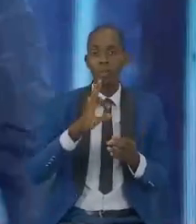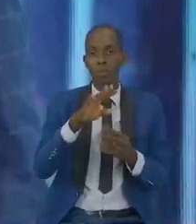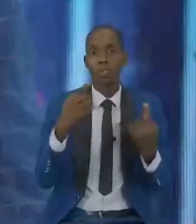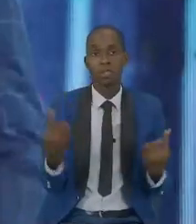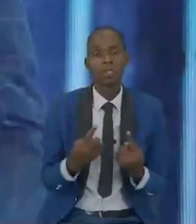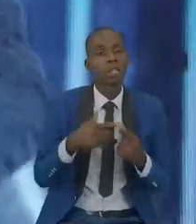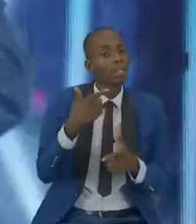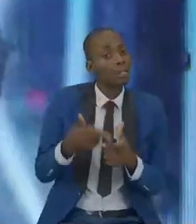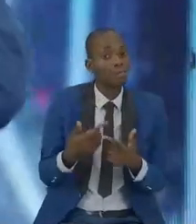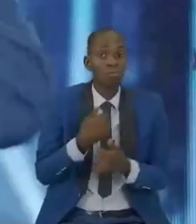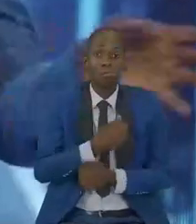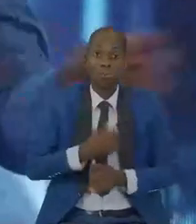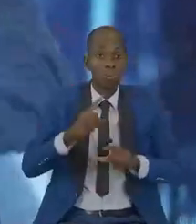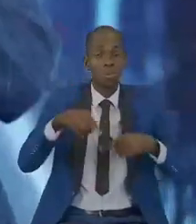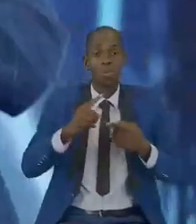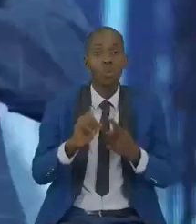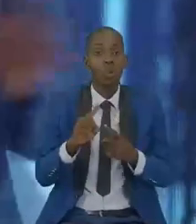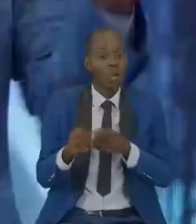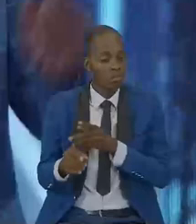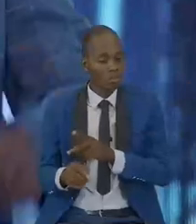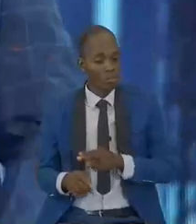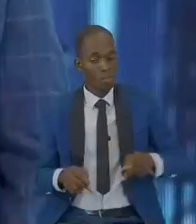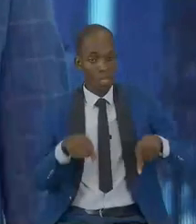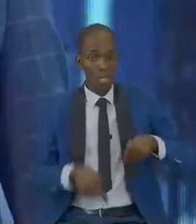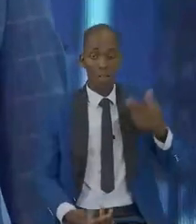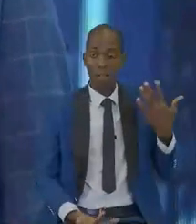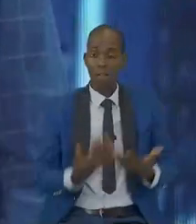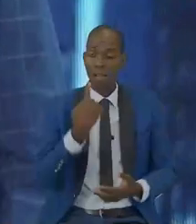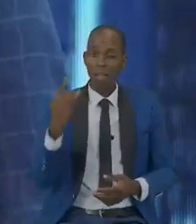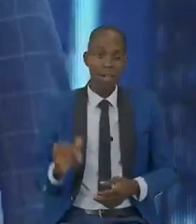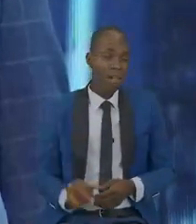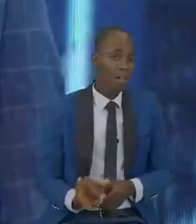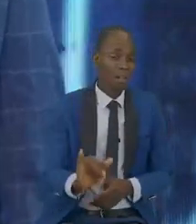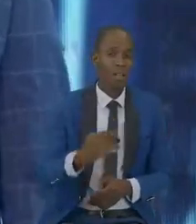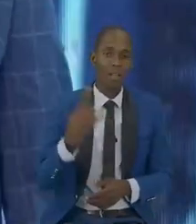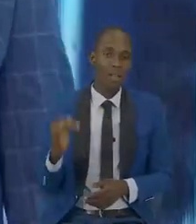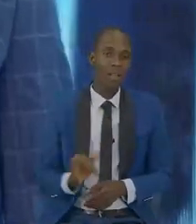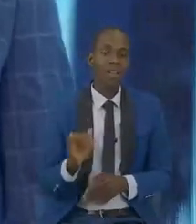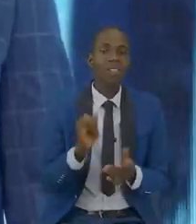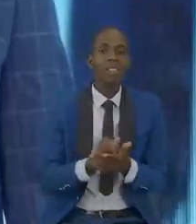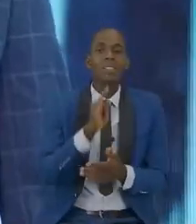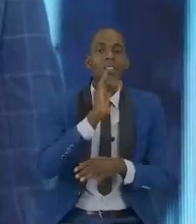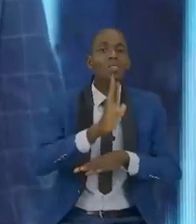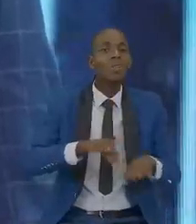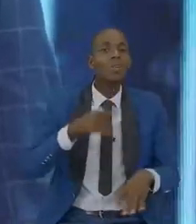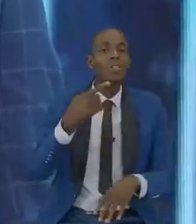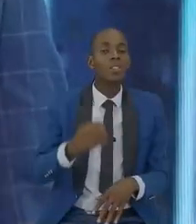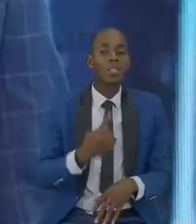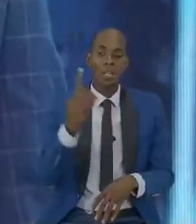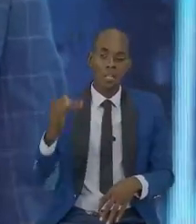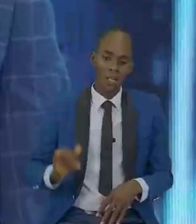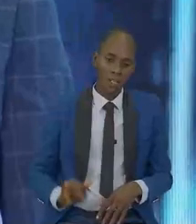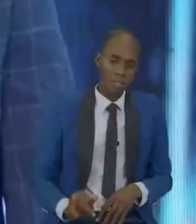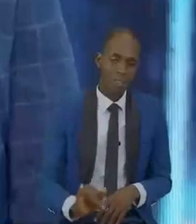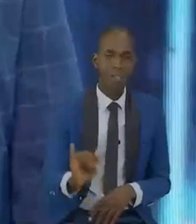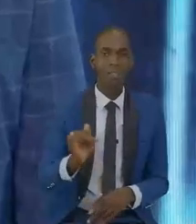ôté de la fournaise et être pardonné, vous serez à l'autre côté, séparé de Dieu au siècle des